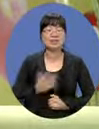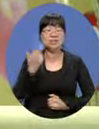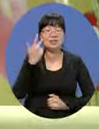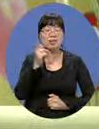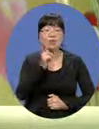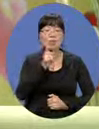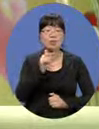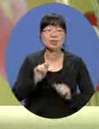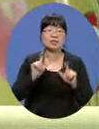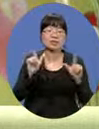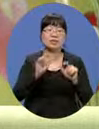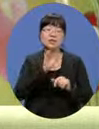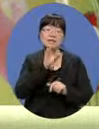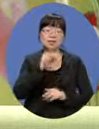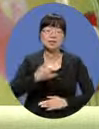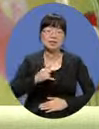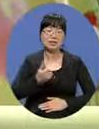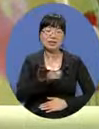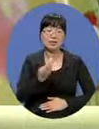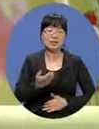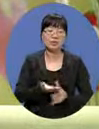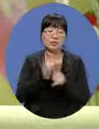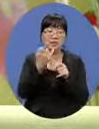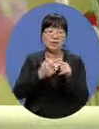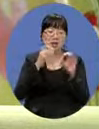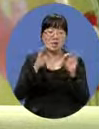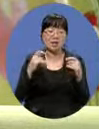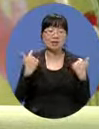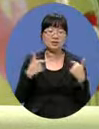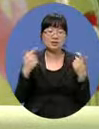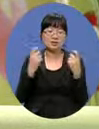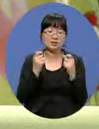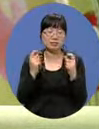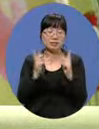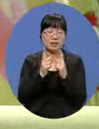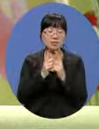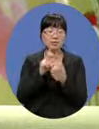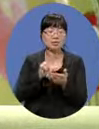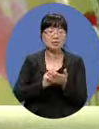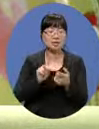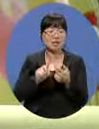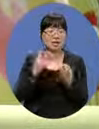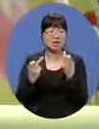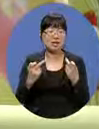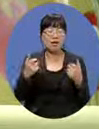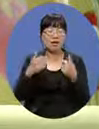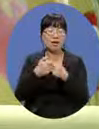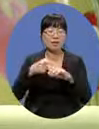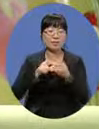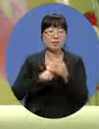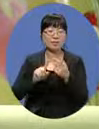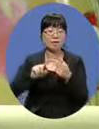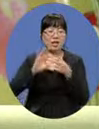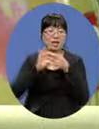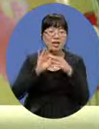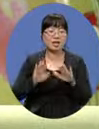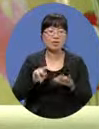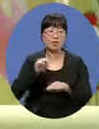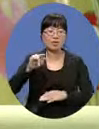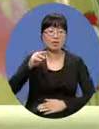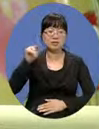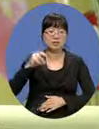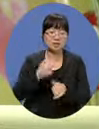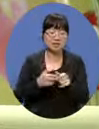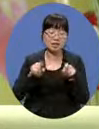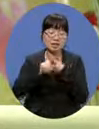주 월요일에는요, 정말 아이 여러 키우다가 보면 늘 항상 부딪히는 문제죠? 영원한 라이벌, 형제들의 심리에 관한 이야기, 우리 서천석 선생님과